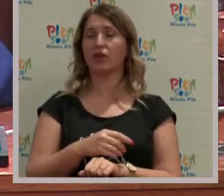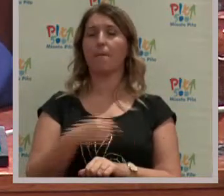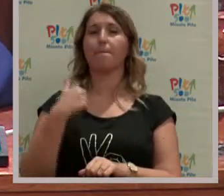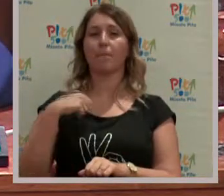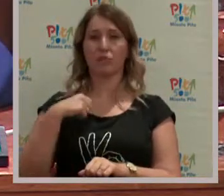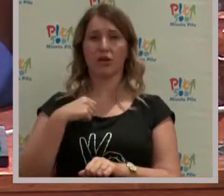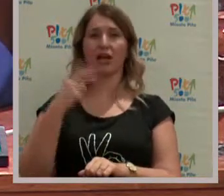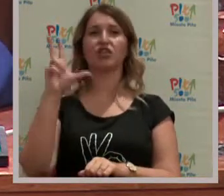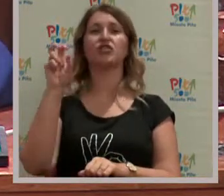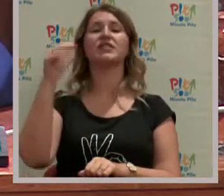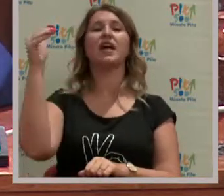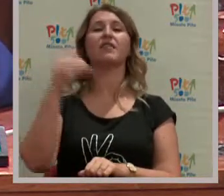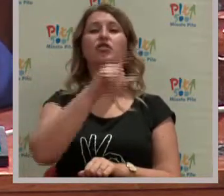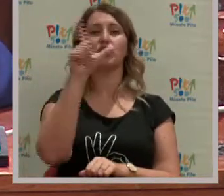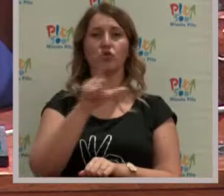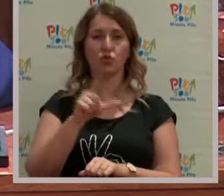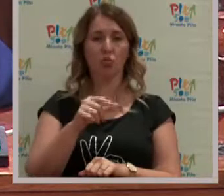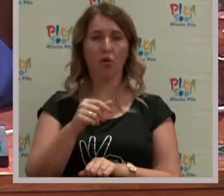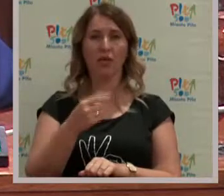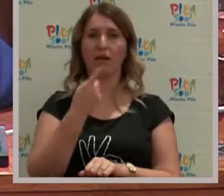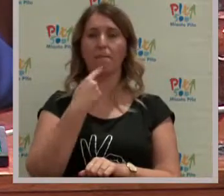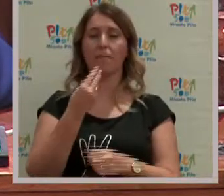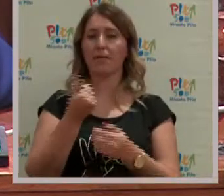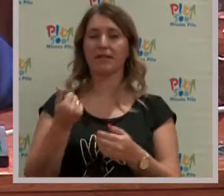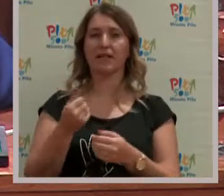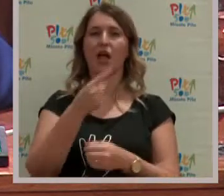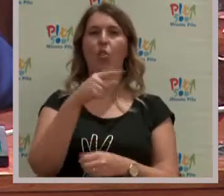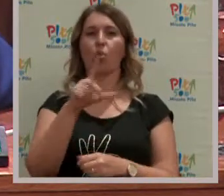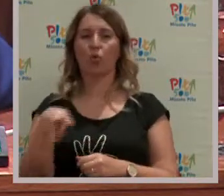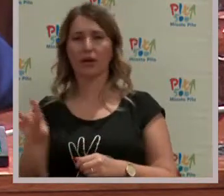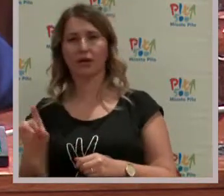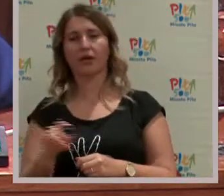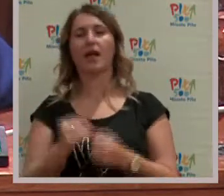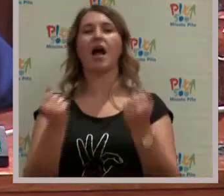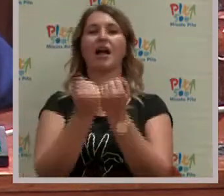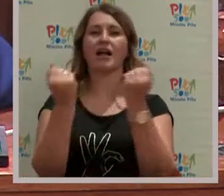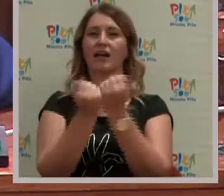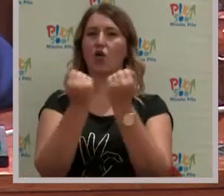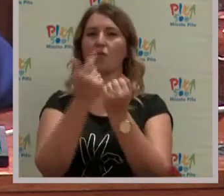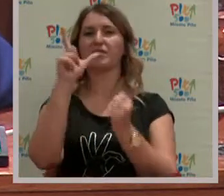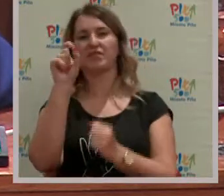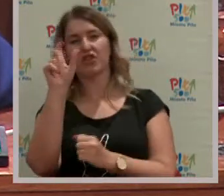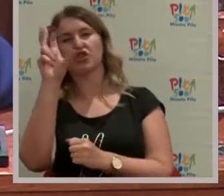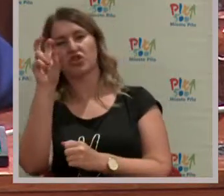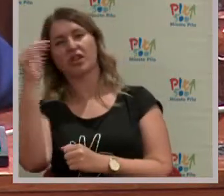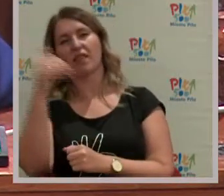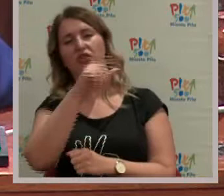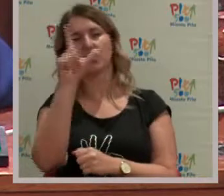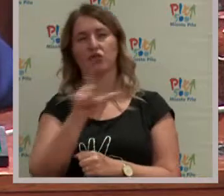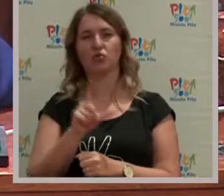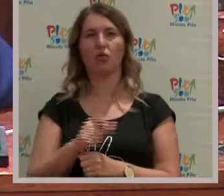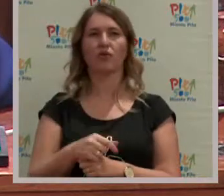sumie 300 tysięcy złotych. Wanda Kraków długi tam sięgają 200-300 tysięcy złotych